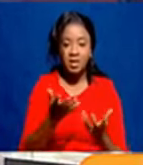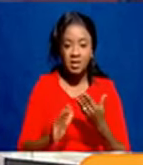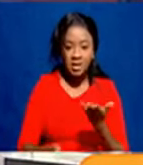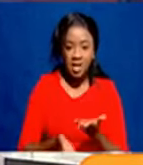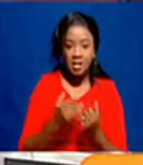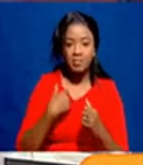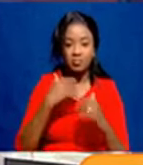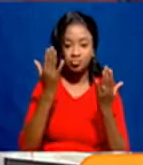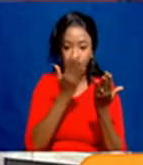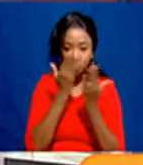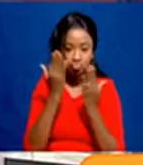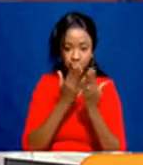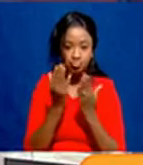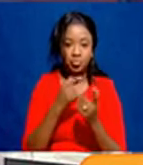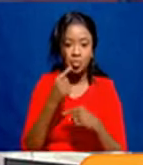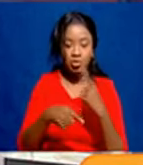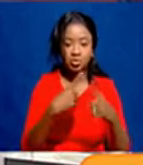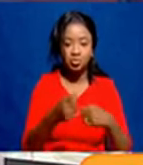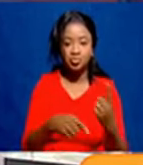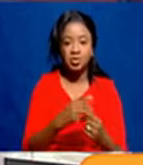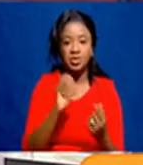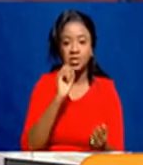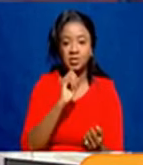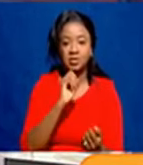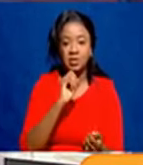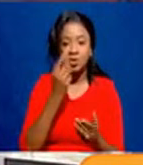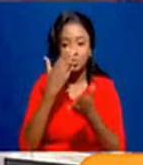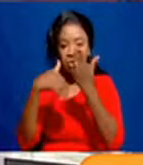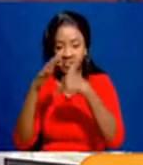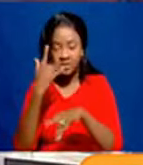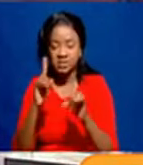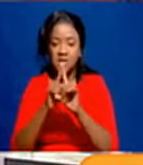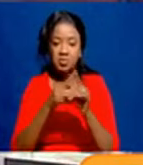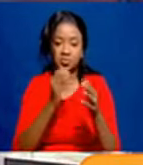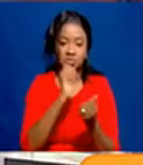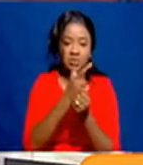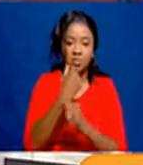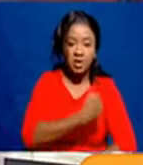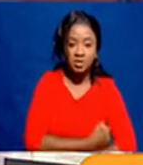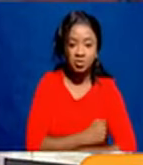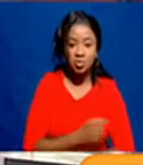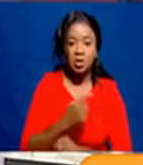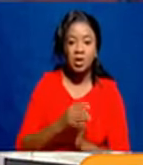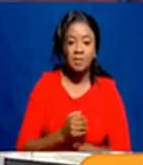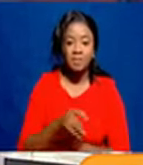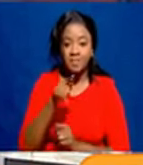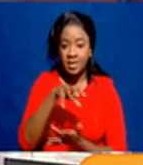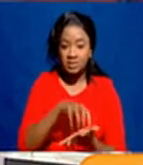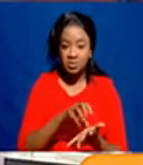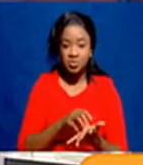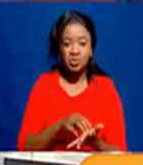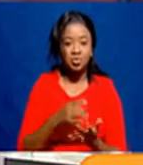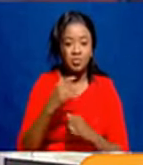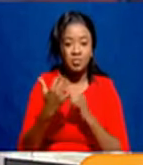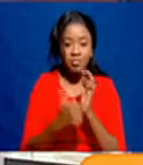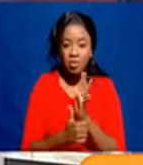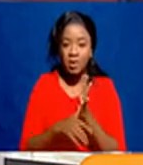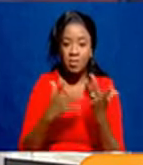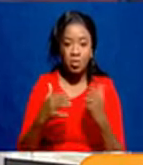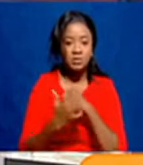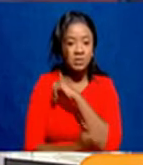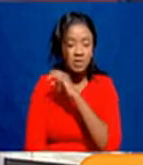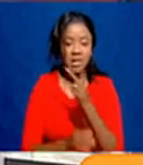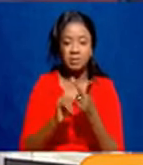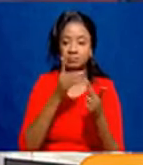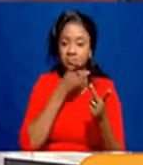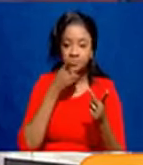ili kuendeleza masomo yao ya shule za upili na vyuo vikuu. Namna kama anavyoarifu Collins Chitiabai, hali imechochewa na umaskini na